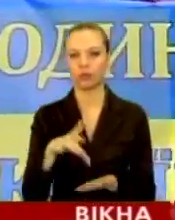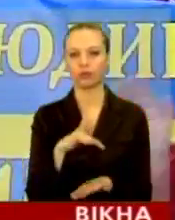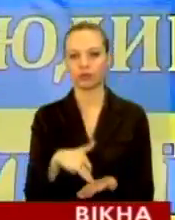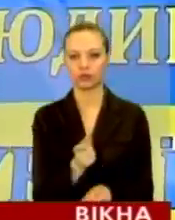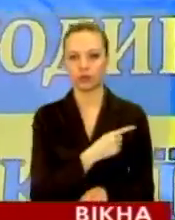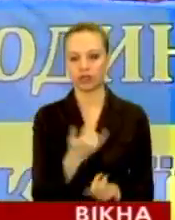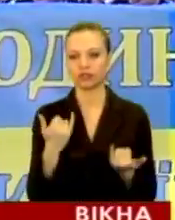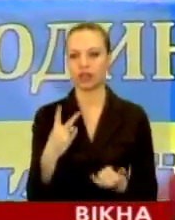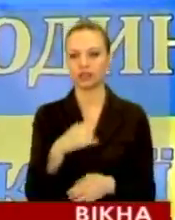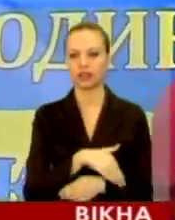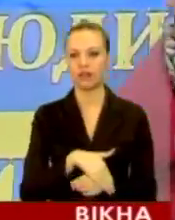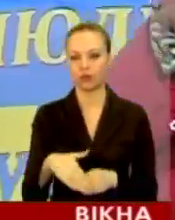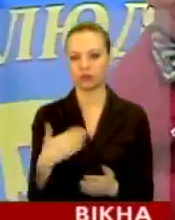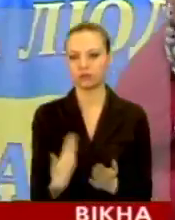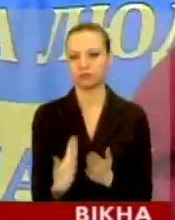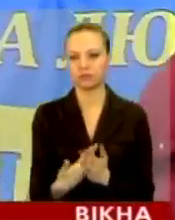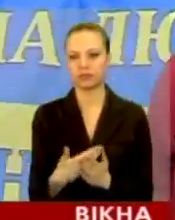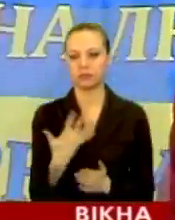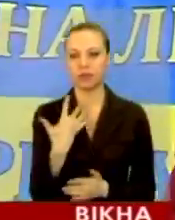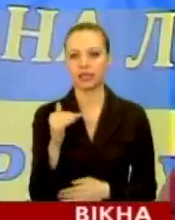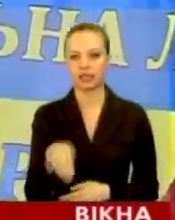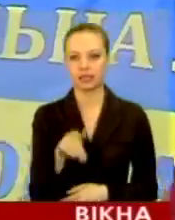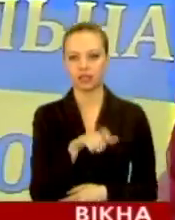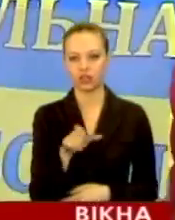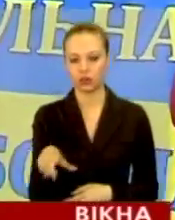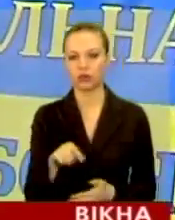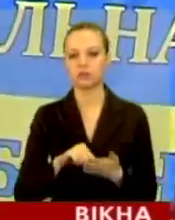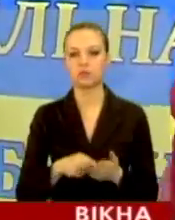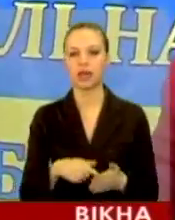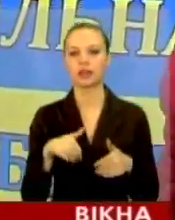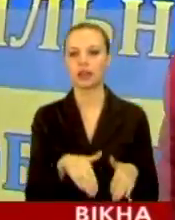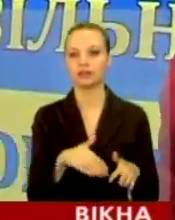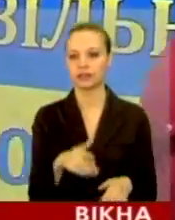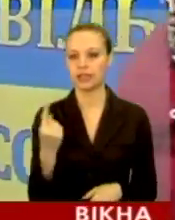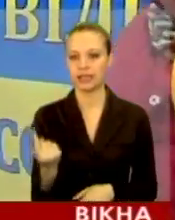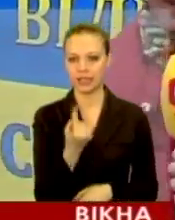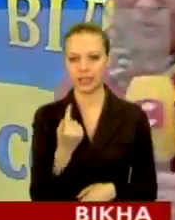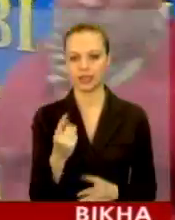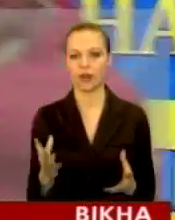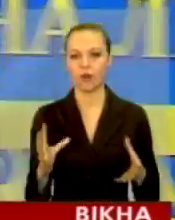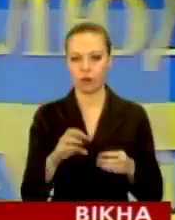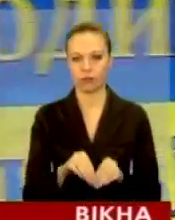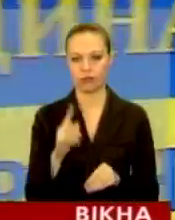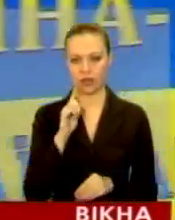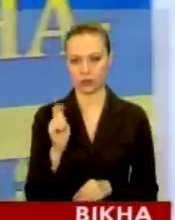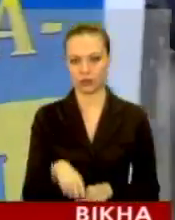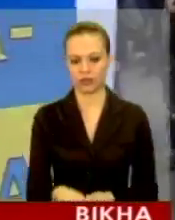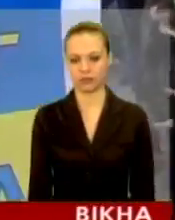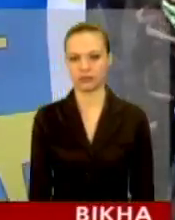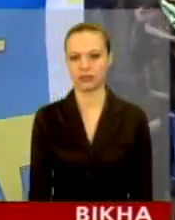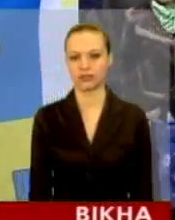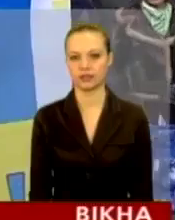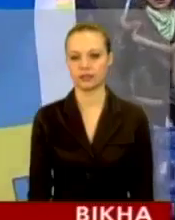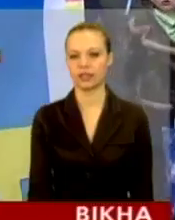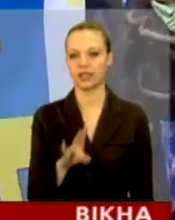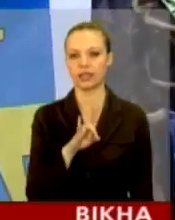Одеси. Зараз на вулиці Рішельєвській близько 5 тисяч люду. Мета ходи єдина – об'єднати Україну.